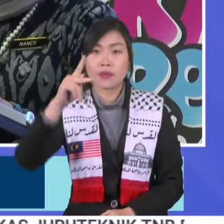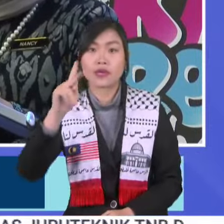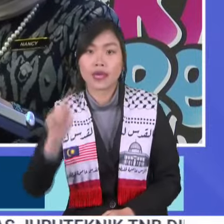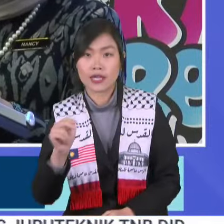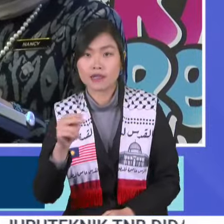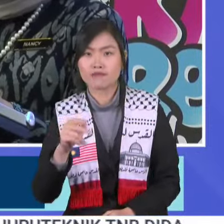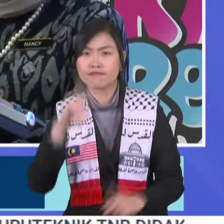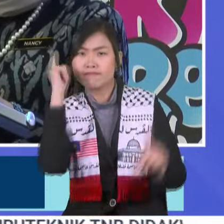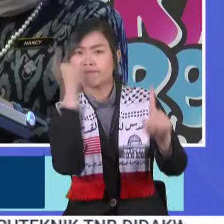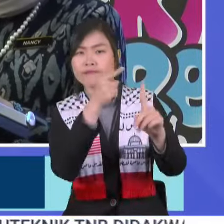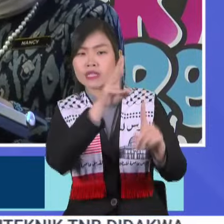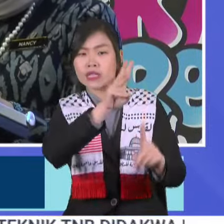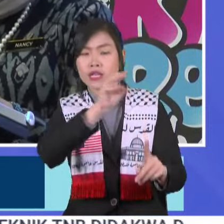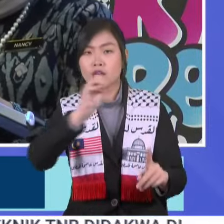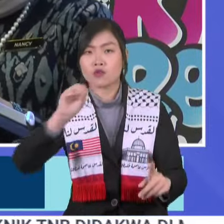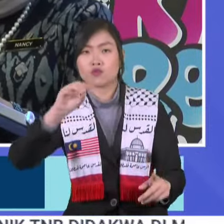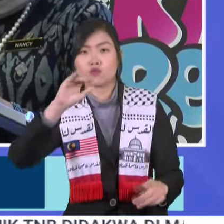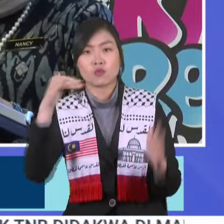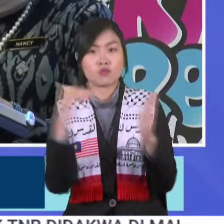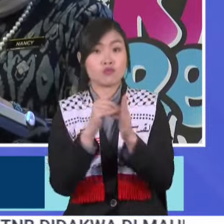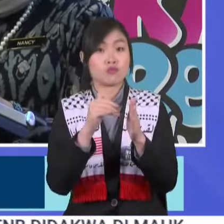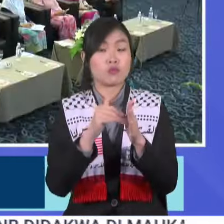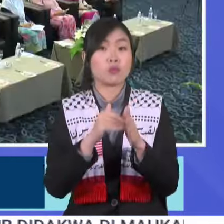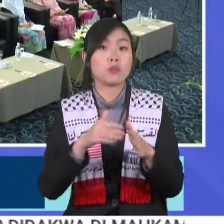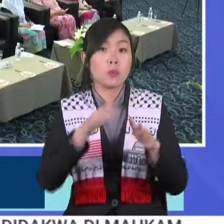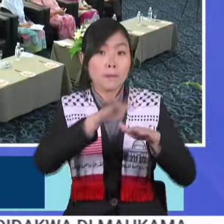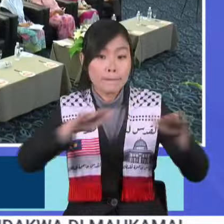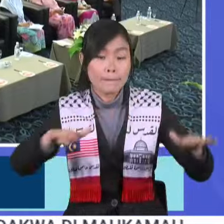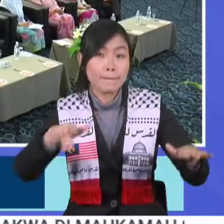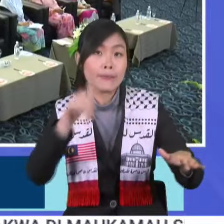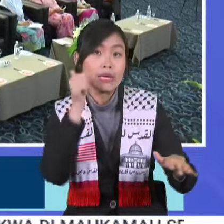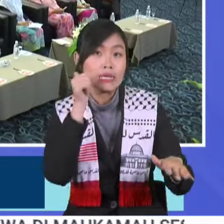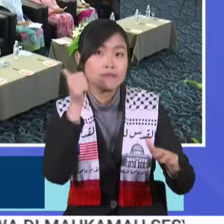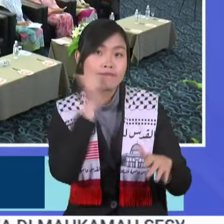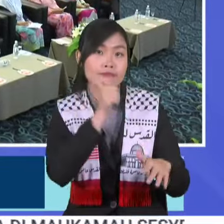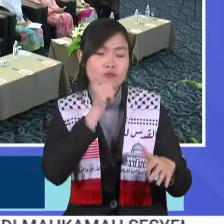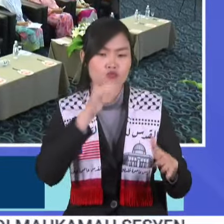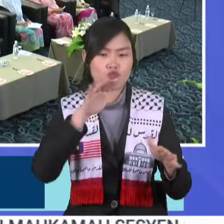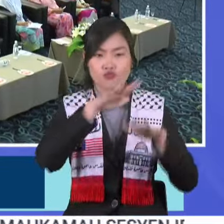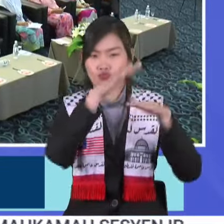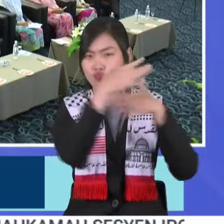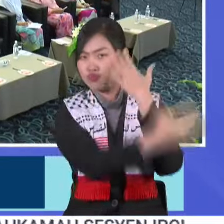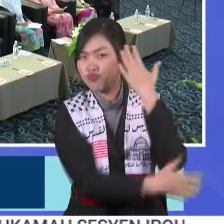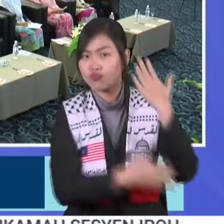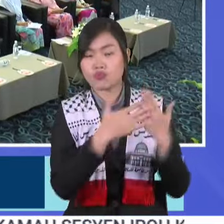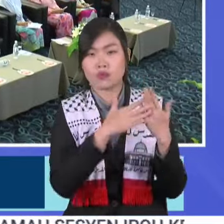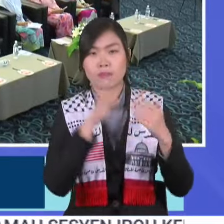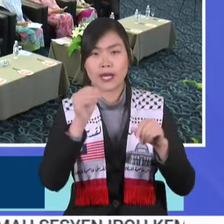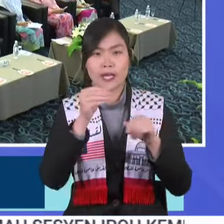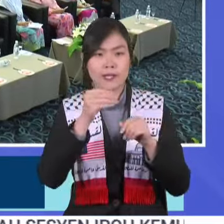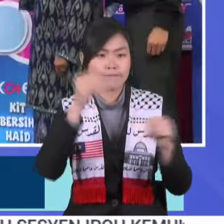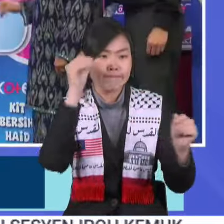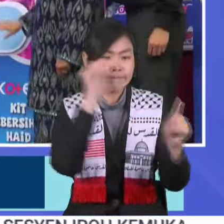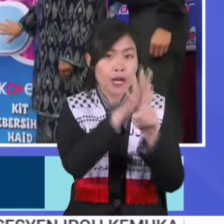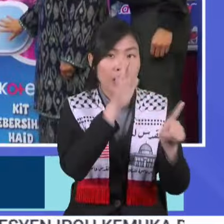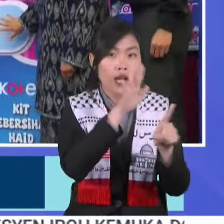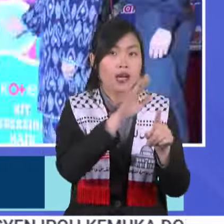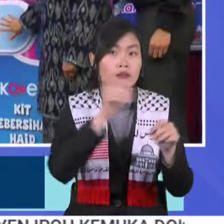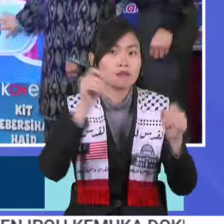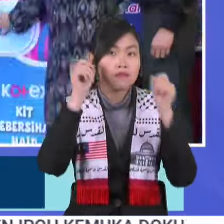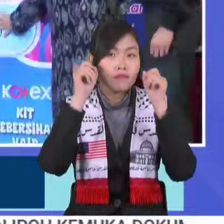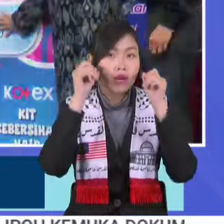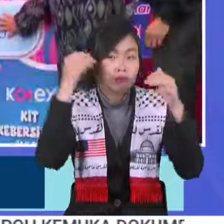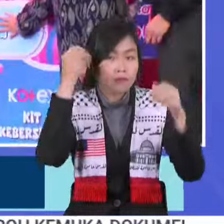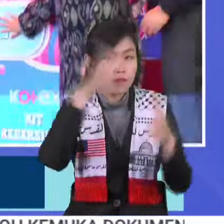KPWKM, mensasarkan 600,000 pelajar perempuan di sekolah seluruh negara. Mereka akan didedahkan pengetahuan berkaitan